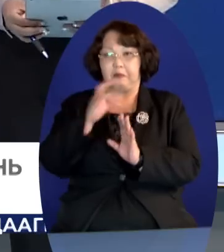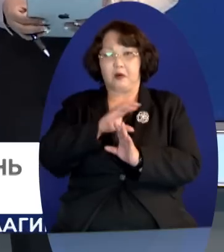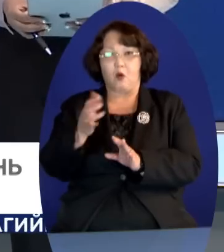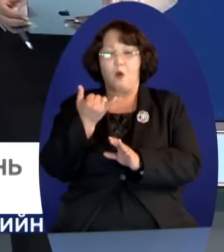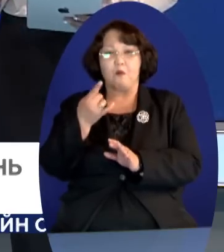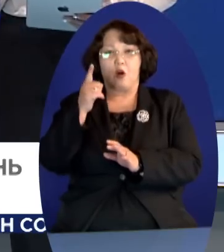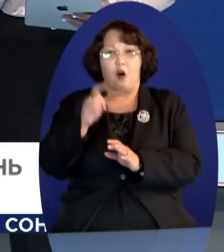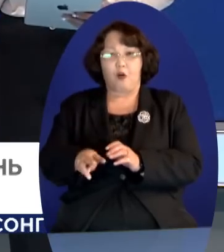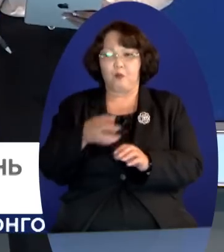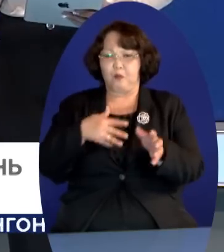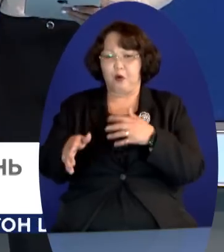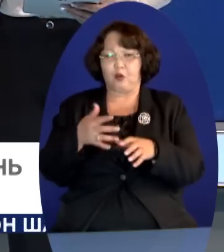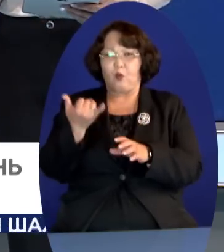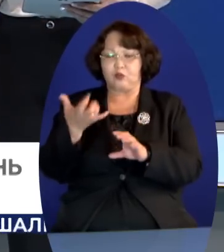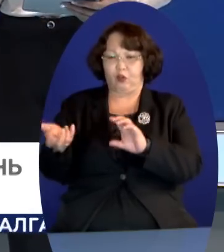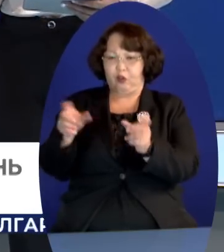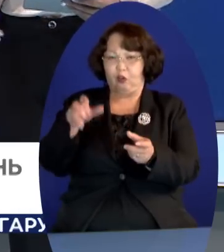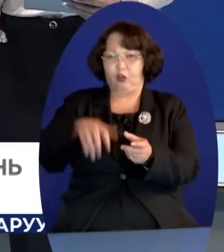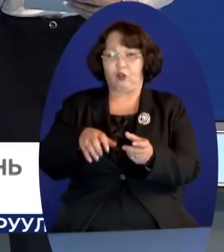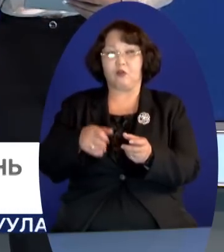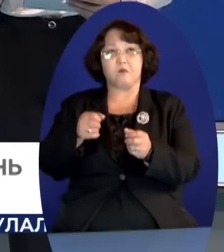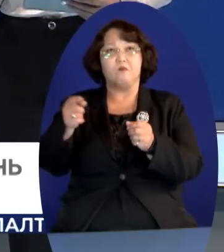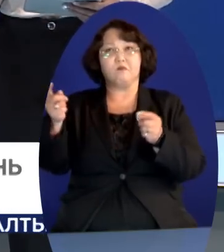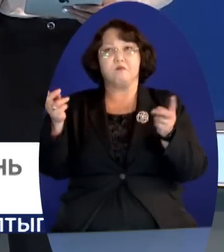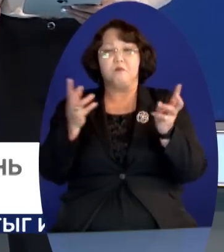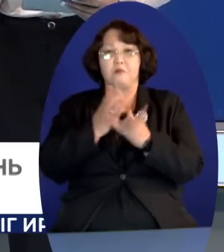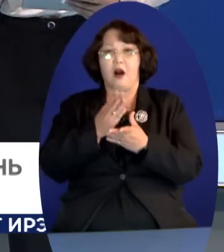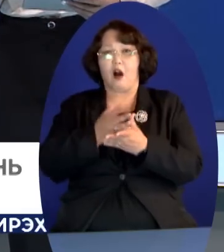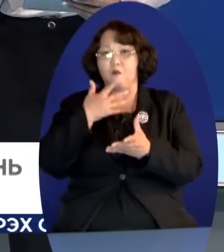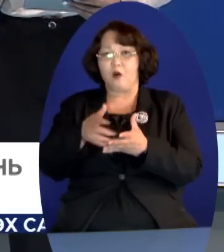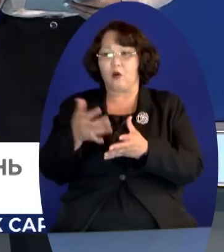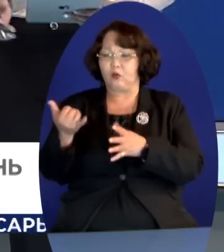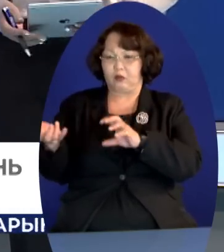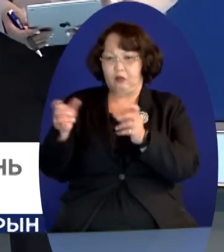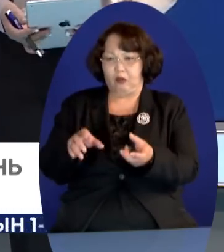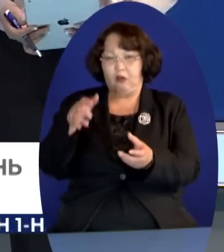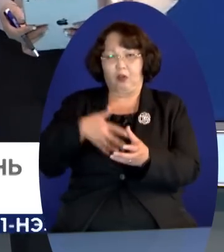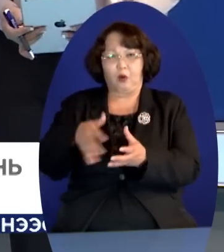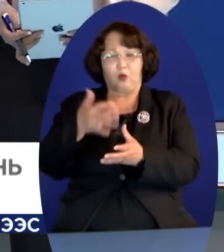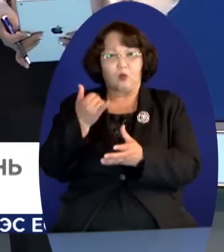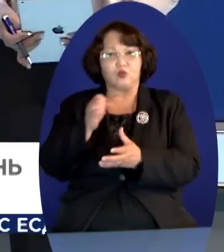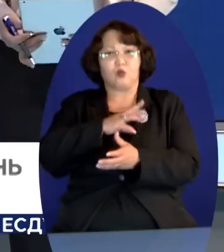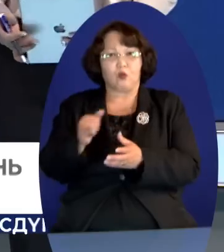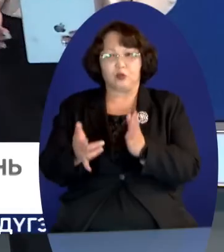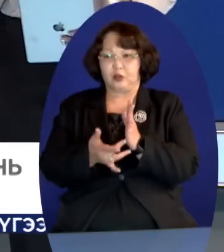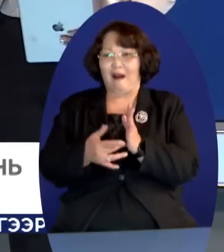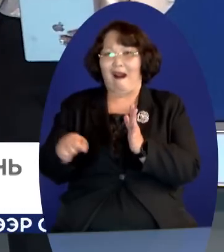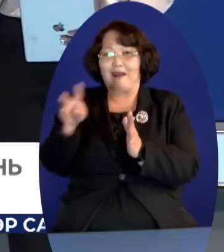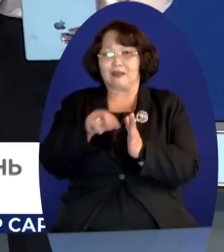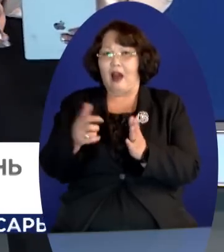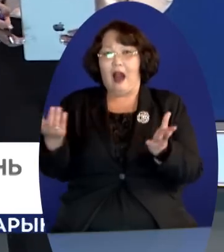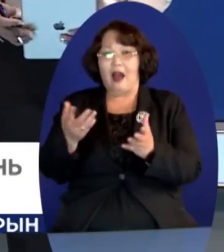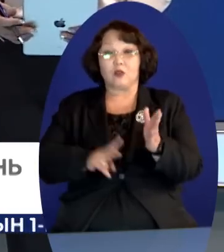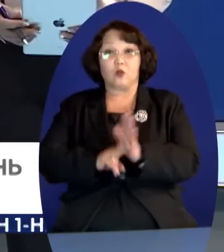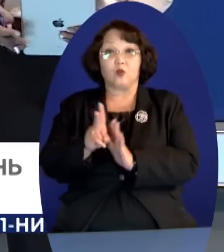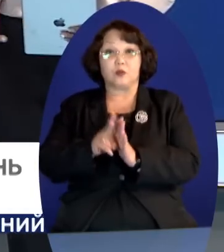Улаанбаатар хотын хэмжээнд бол их байгаа. За тэд бохир ус хэрэглэж байгаа юу? Технологийн алдаа хаана гарчгаад байгаа юм бэ